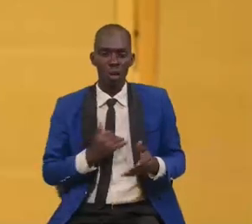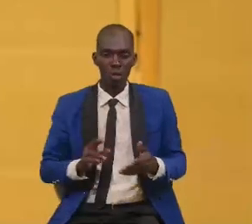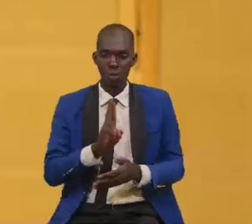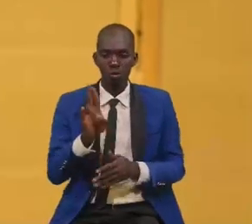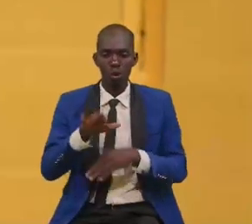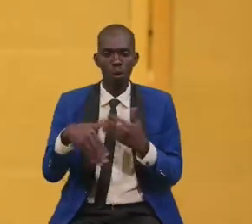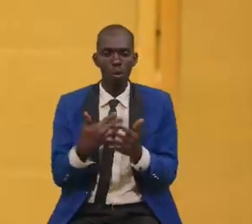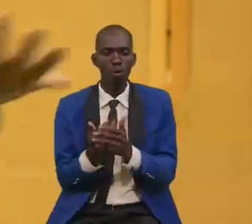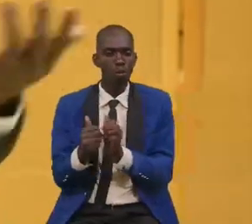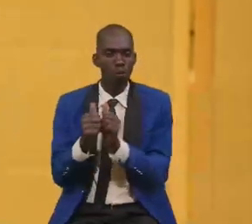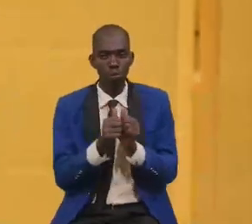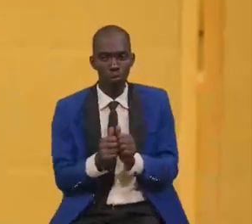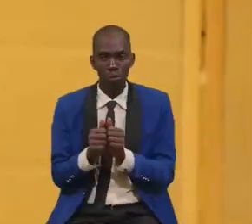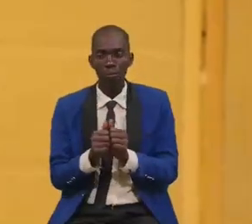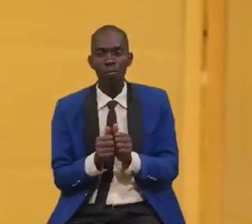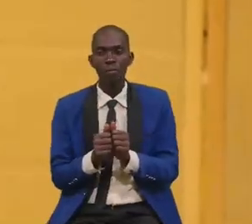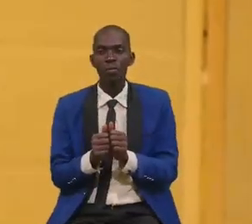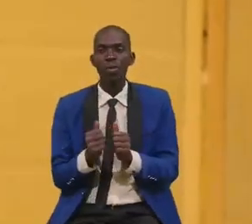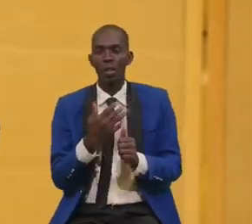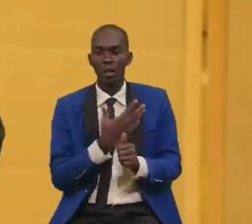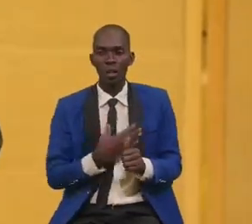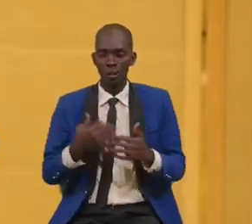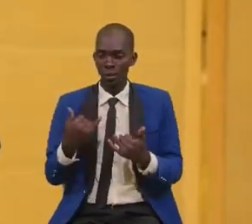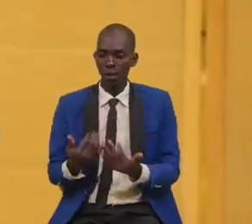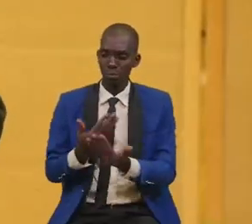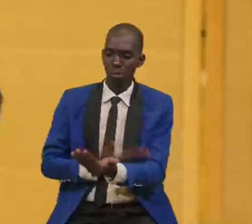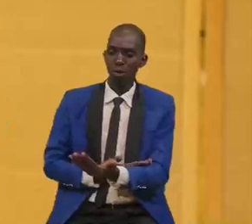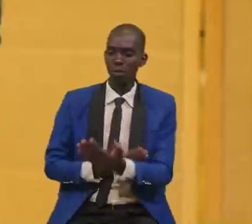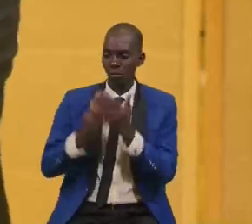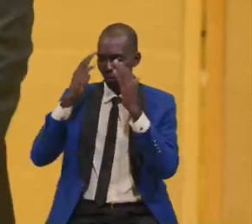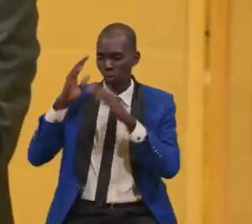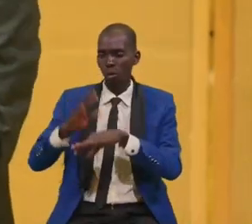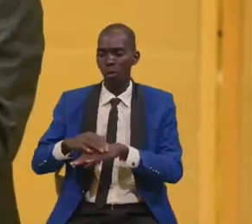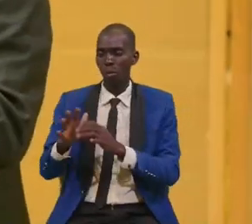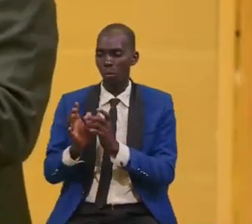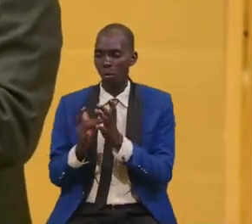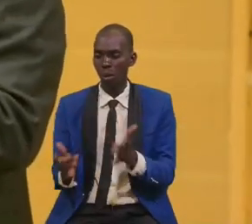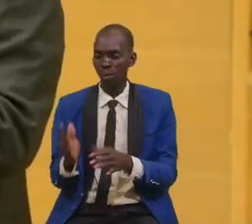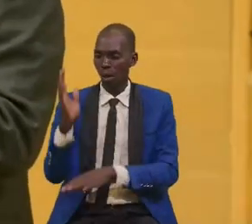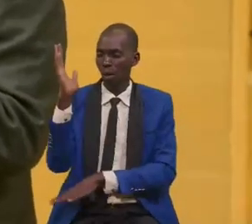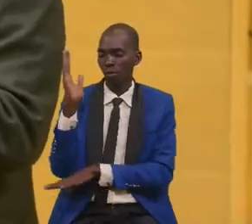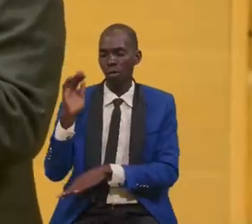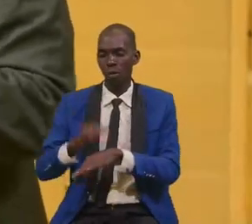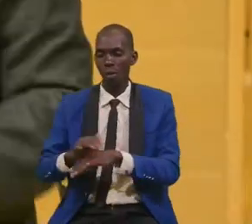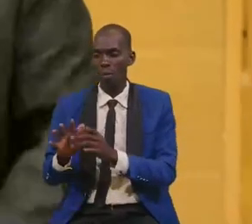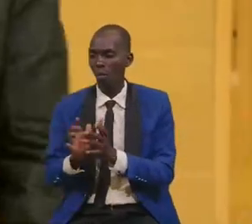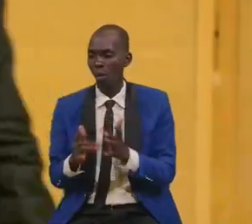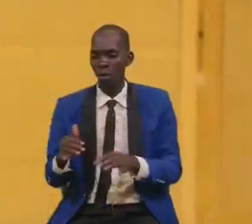je matin c'est avec la Bible, après-midi c'est avec la Bible, le soir c'est avec la Bible, je